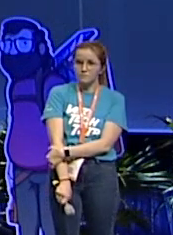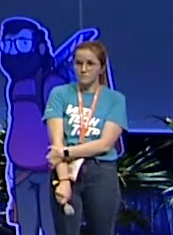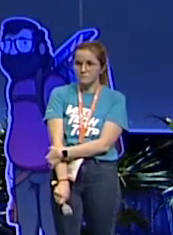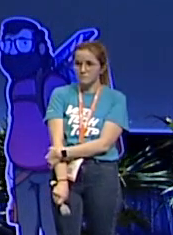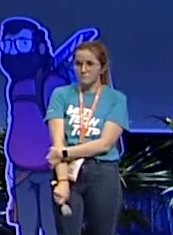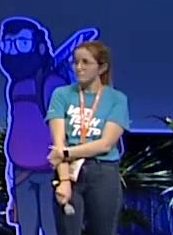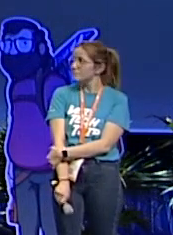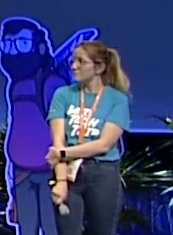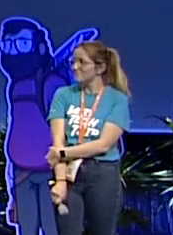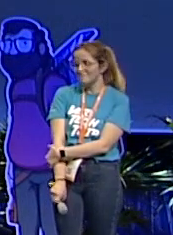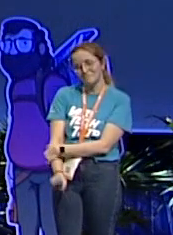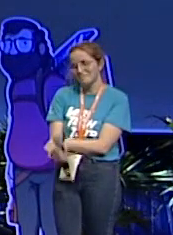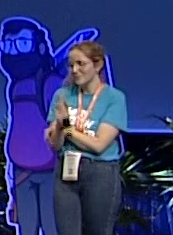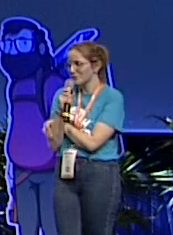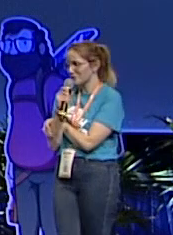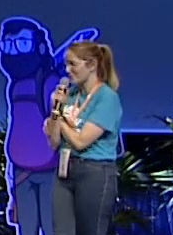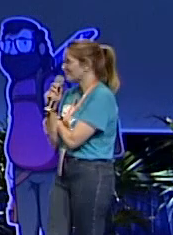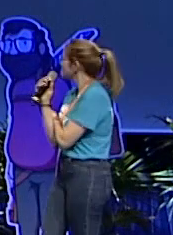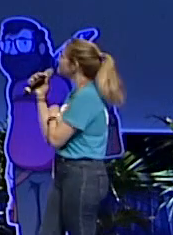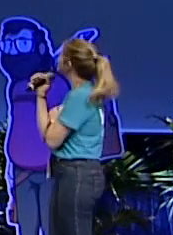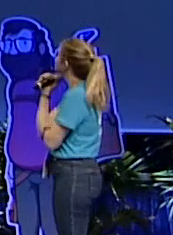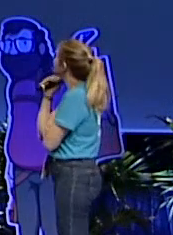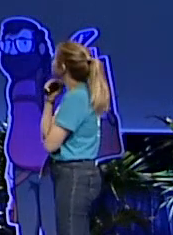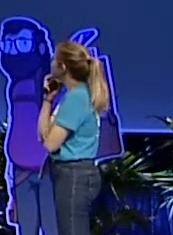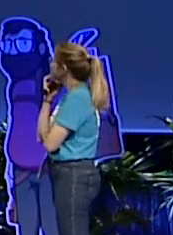plutôt de bonne augure pour notre application. Tout à fait.